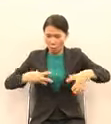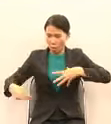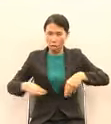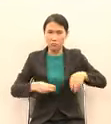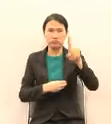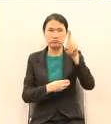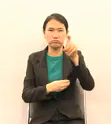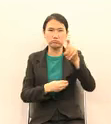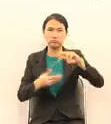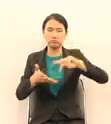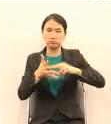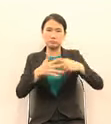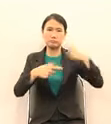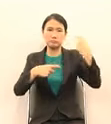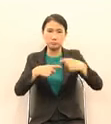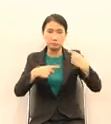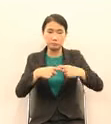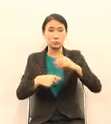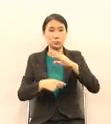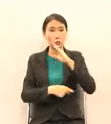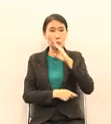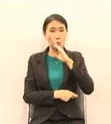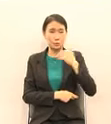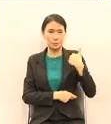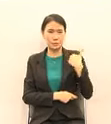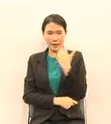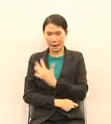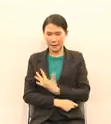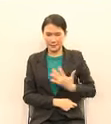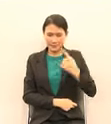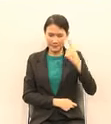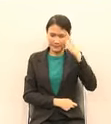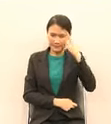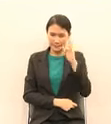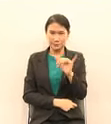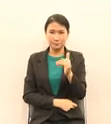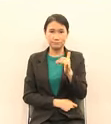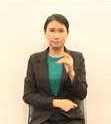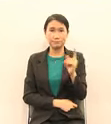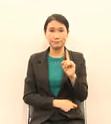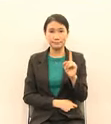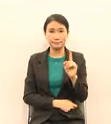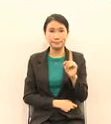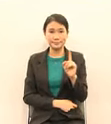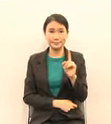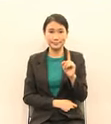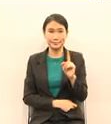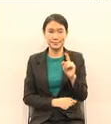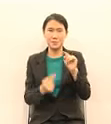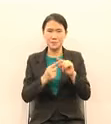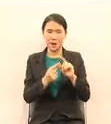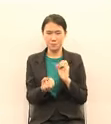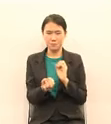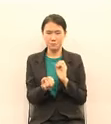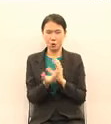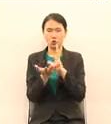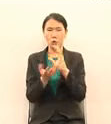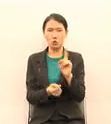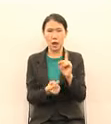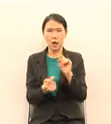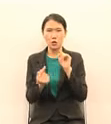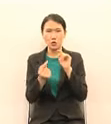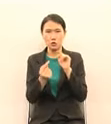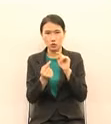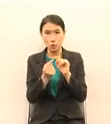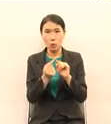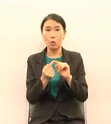ได้ถ้าเมื่อไหร่ก็ตามเนี่ยมีอาการก็เรียกว่ามีอาการกระทบต่ออวัยวะสำคัญ